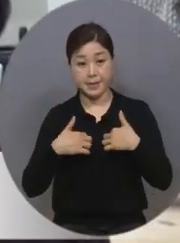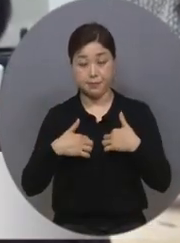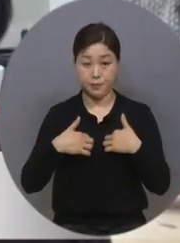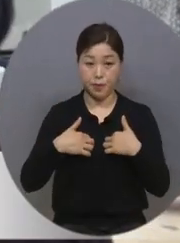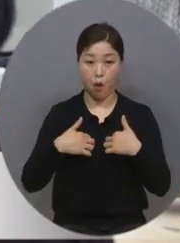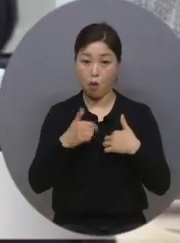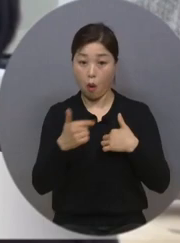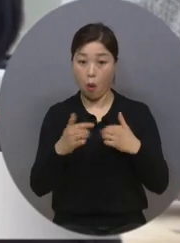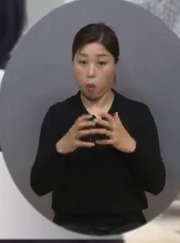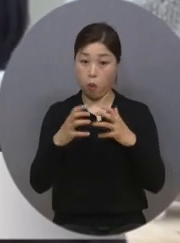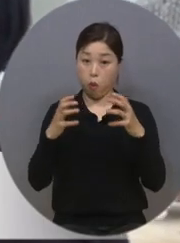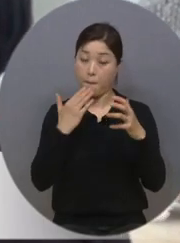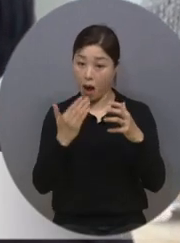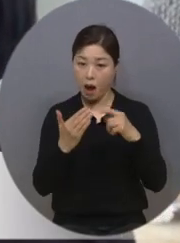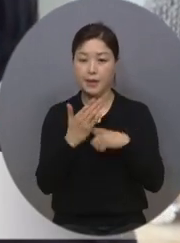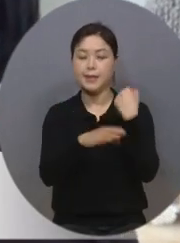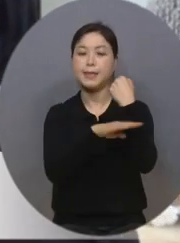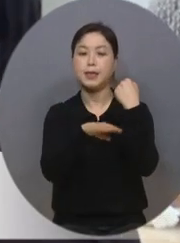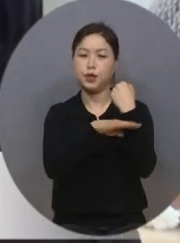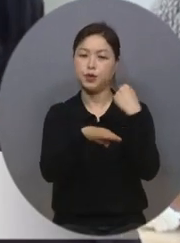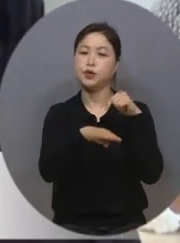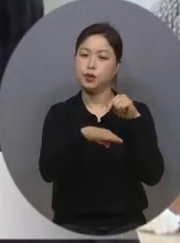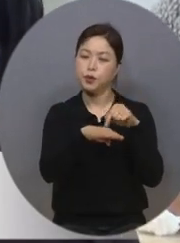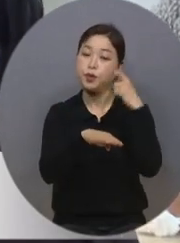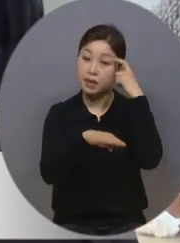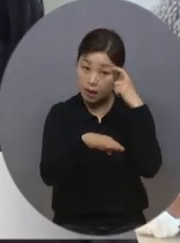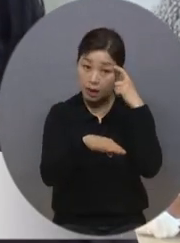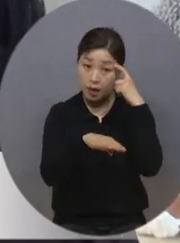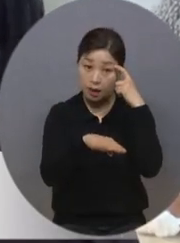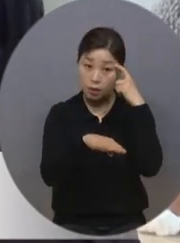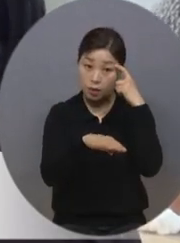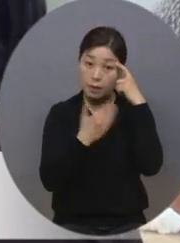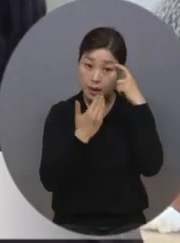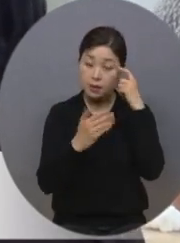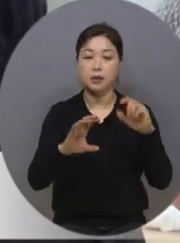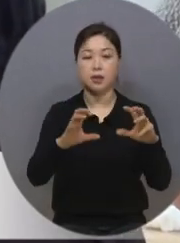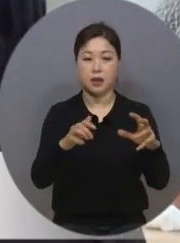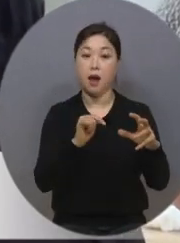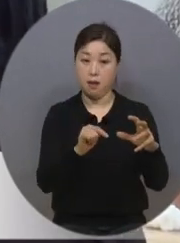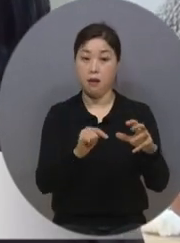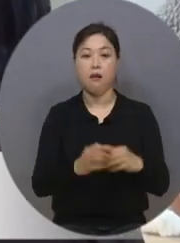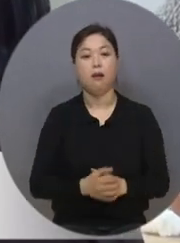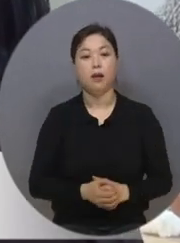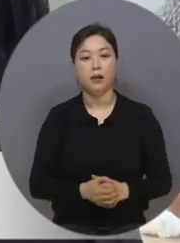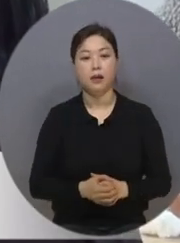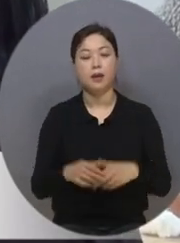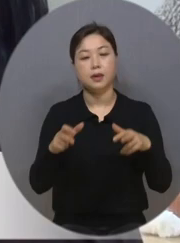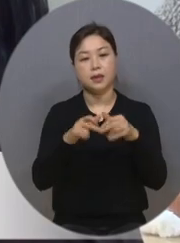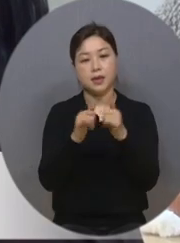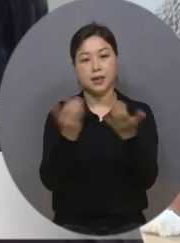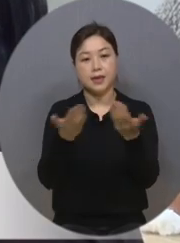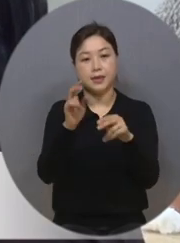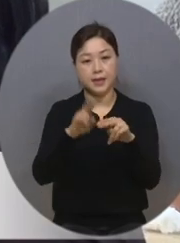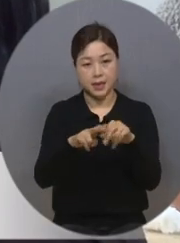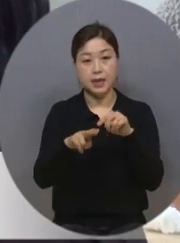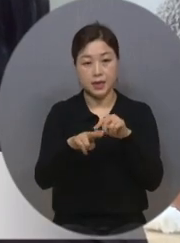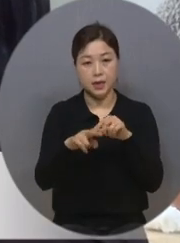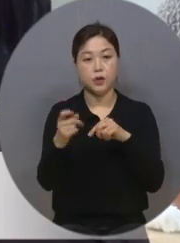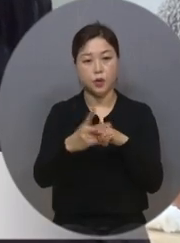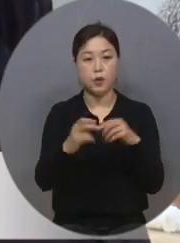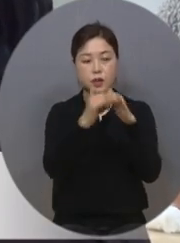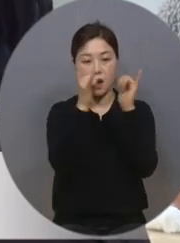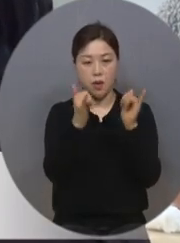삶의 기쁨이 얼마나 커질 수 있는지를 기준으로 놓고 생각할 수 있는 세상이 된다면 장애인 일자리를 비롯한